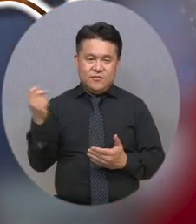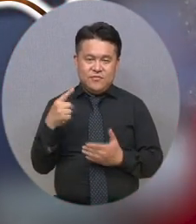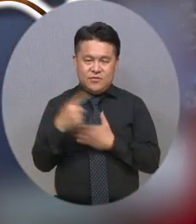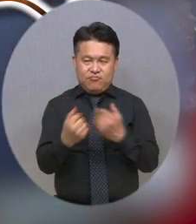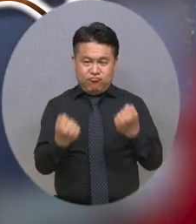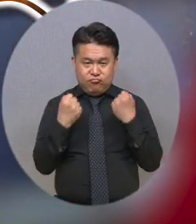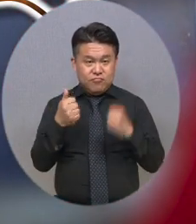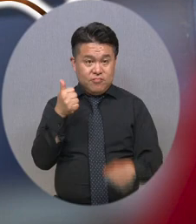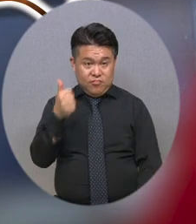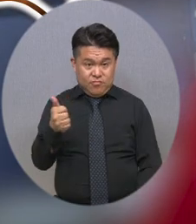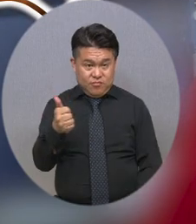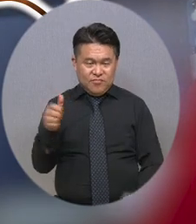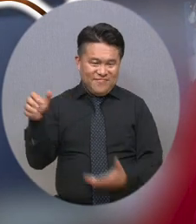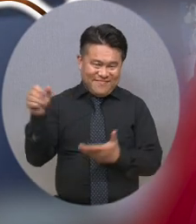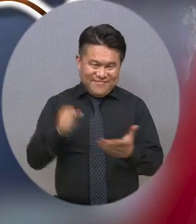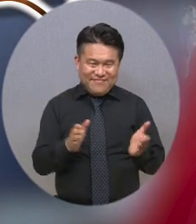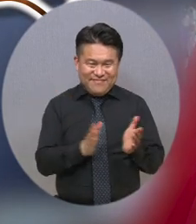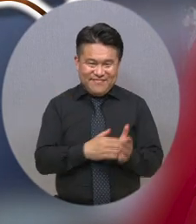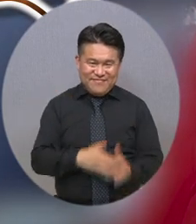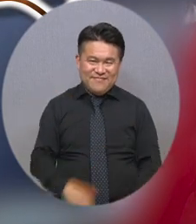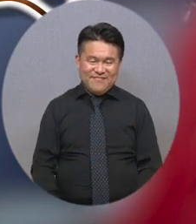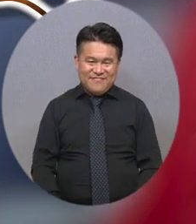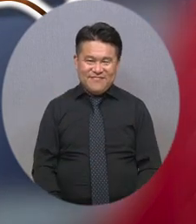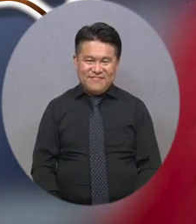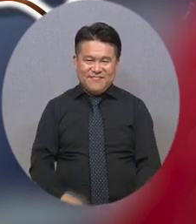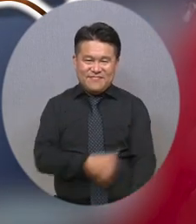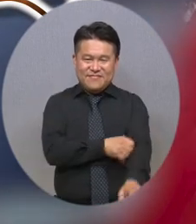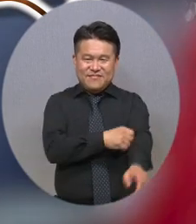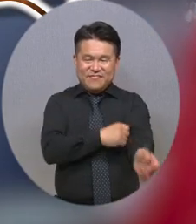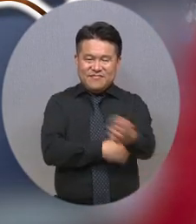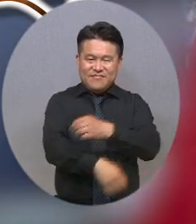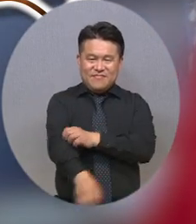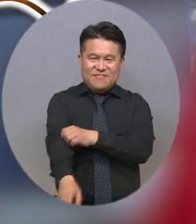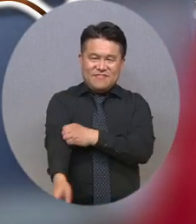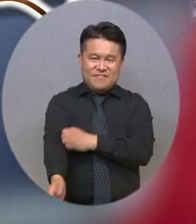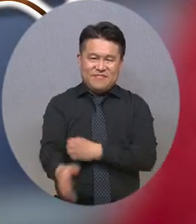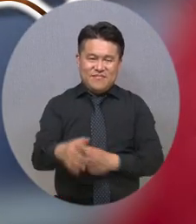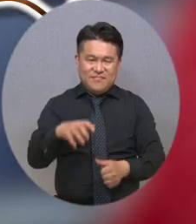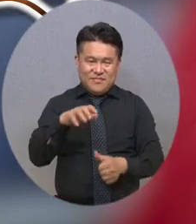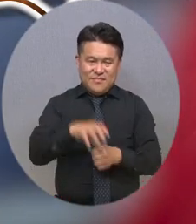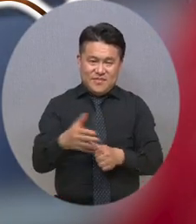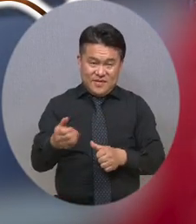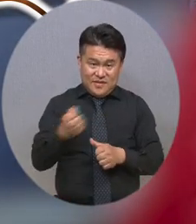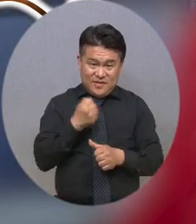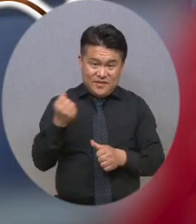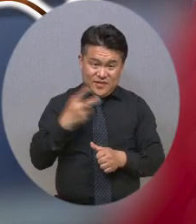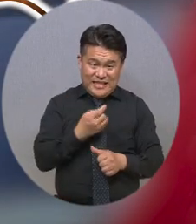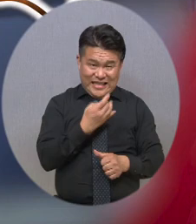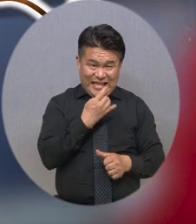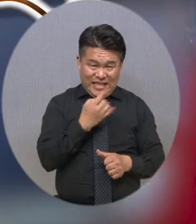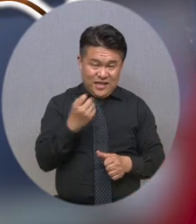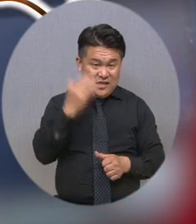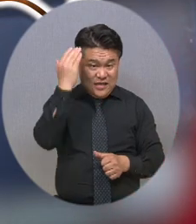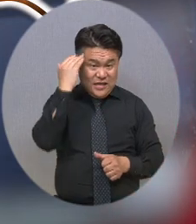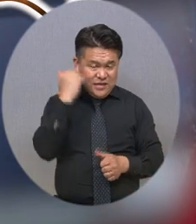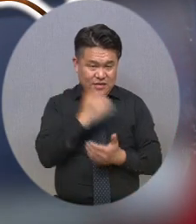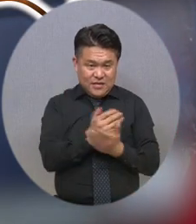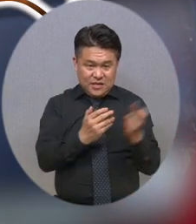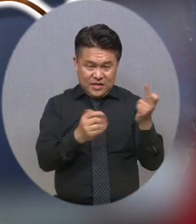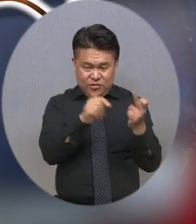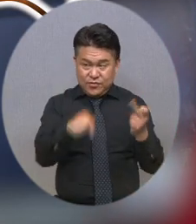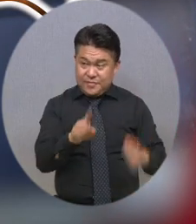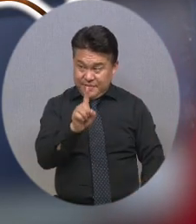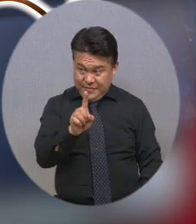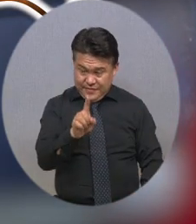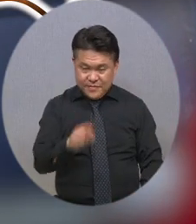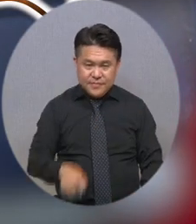자랑하는 표고버섯을 가지고 나왔습니다. 유기농 표고 마을입니다. 그 표고를 가지고 또 아르미 쌀,